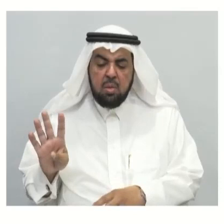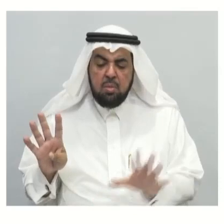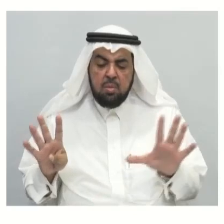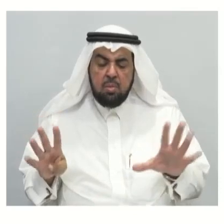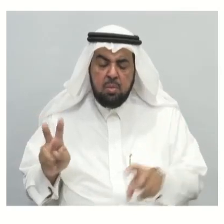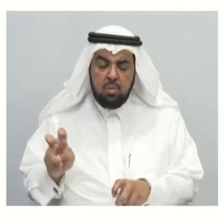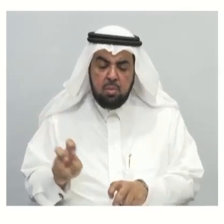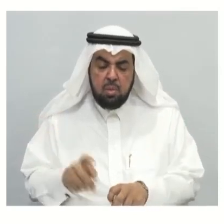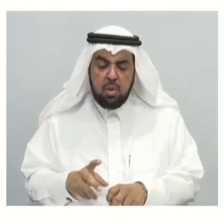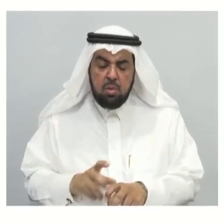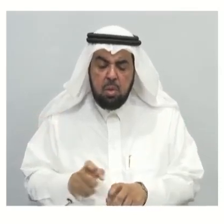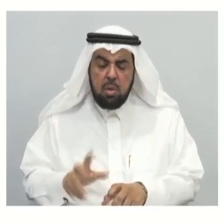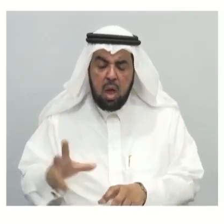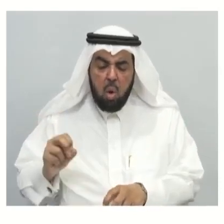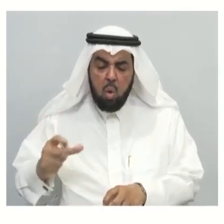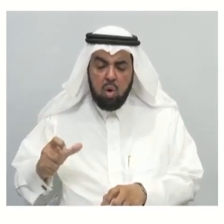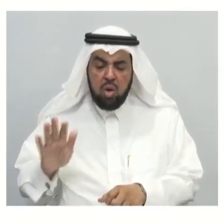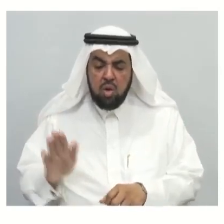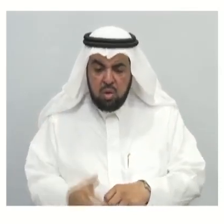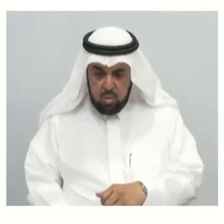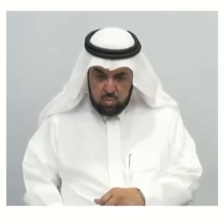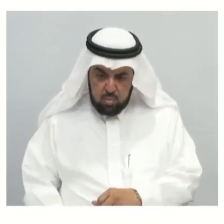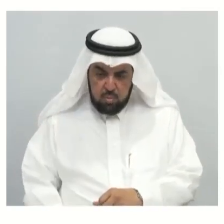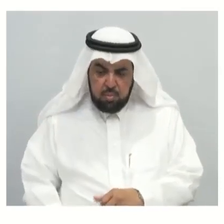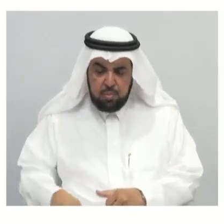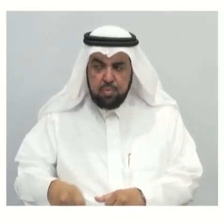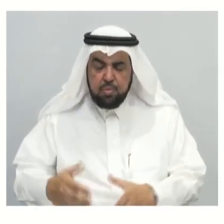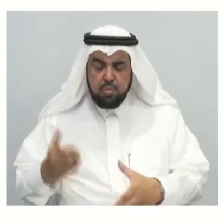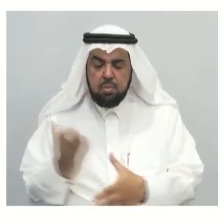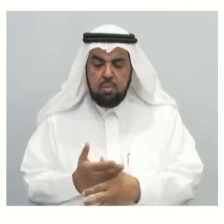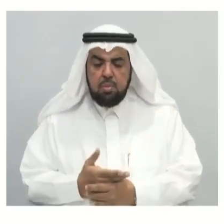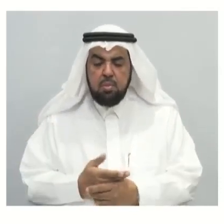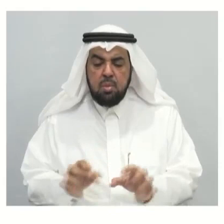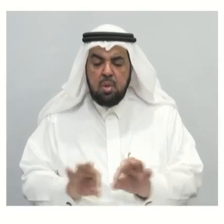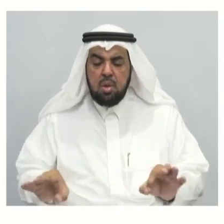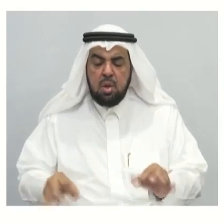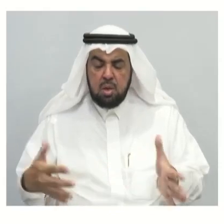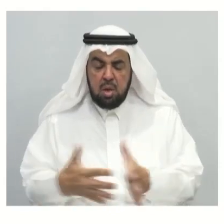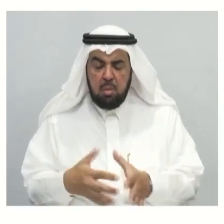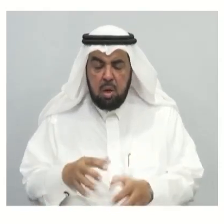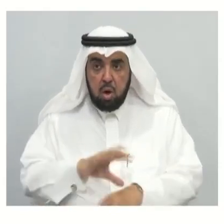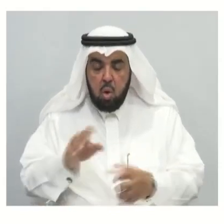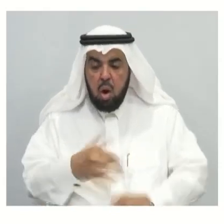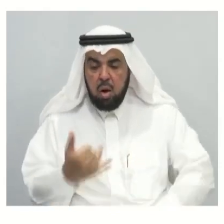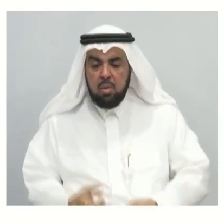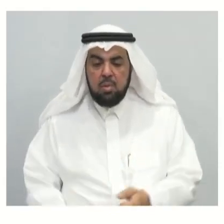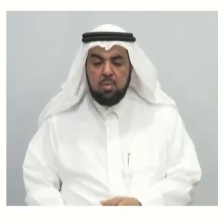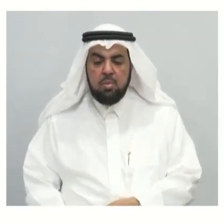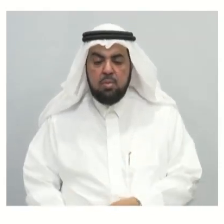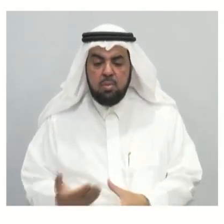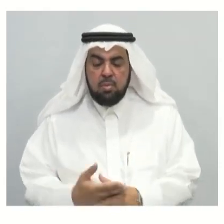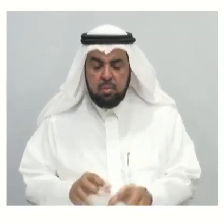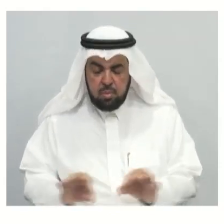قمه القدس سنتحدث الان عن نش جامعه الدول العربيه واسباب